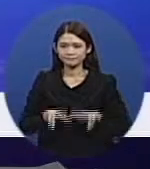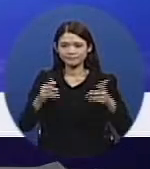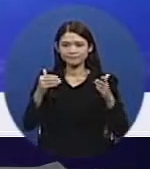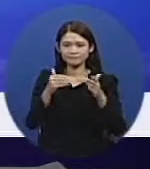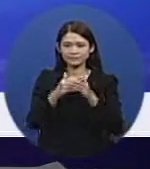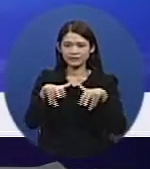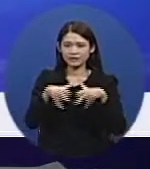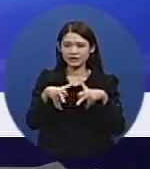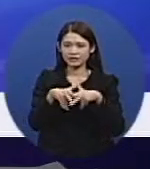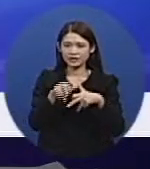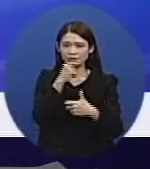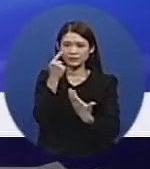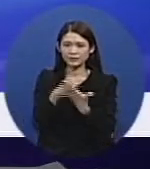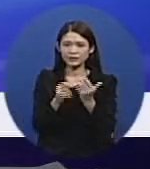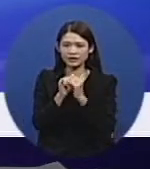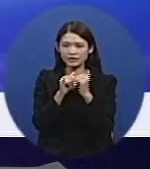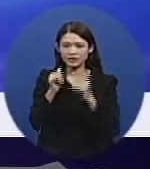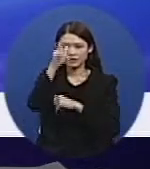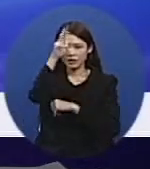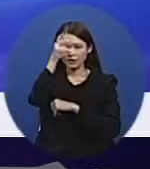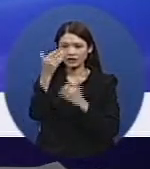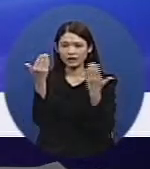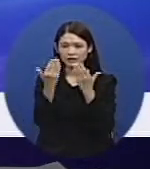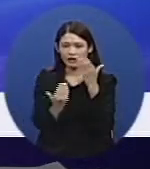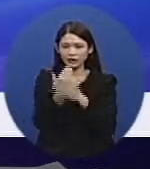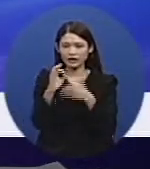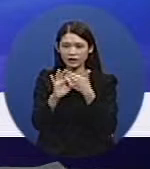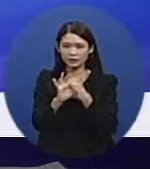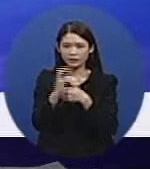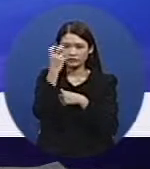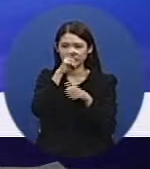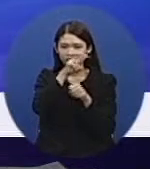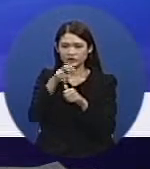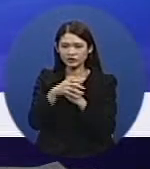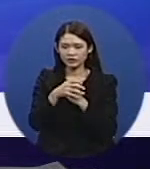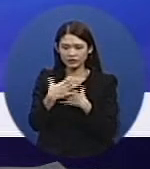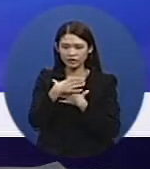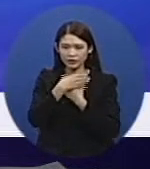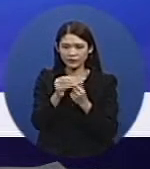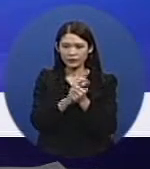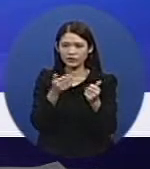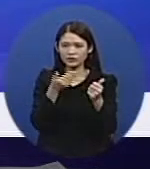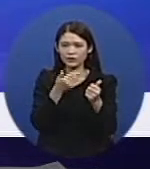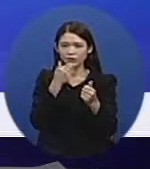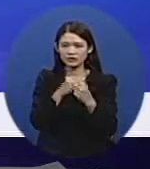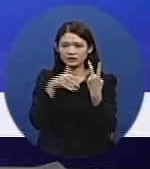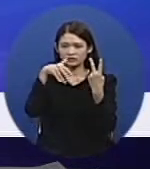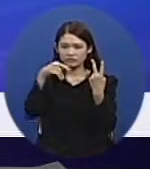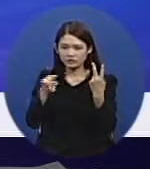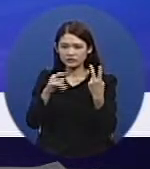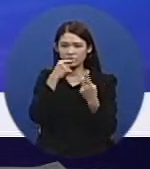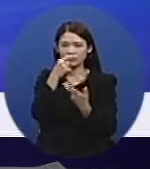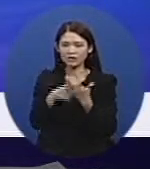지금까지 장애인이 피해자가 되는 형사사건에서 수사기관이 정당한 편의를 제공하지 않아 2차 피해가 발생하는